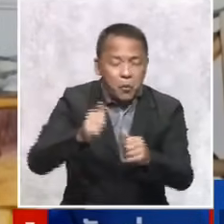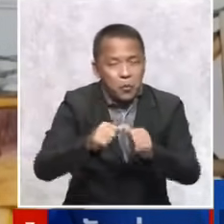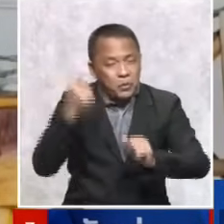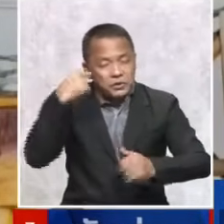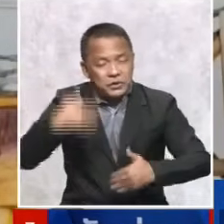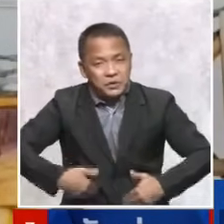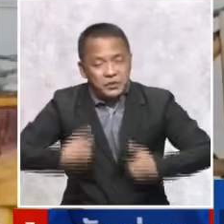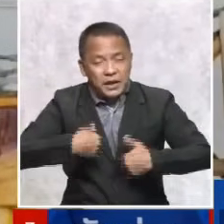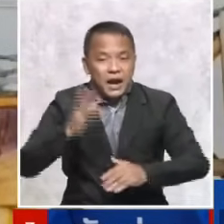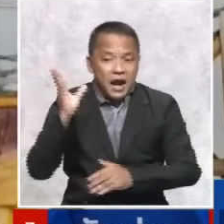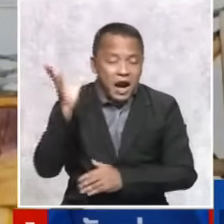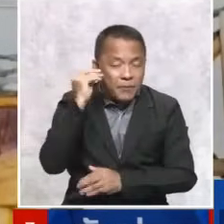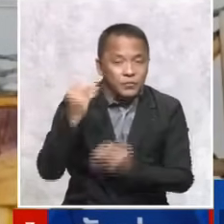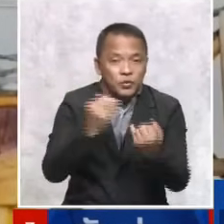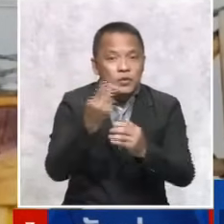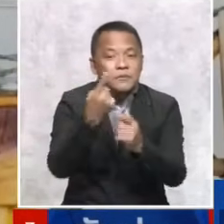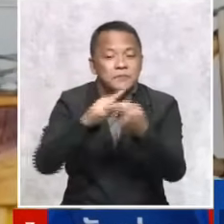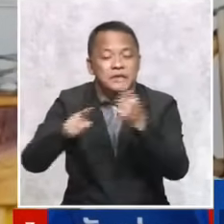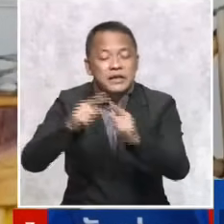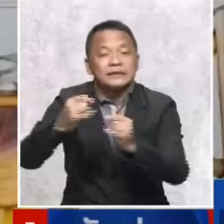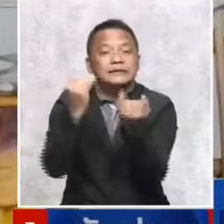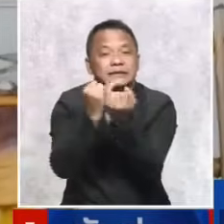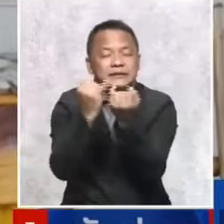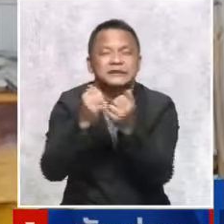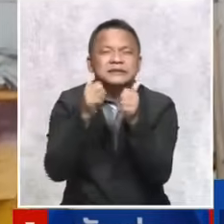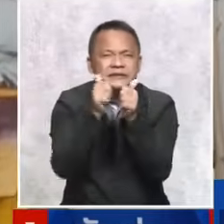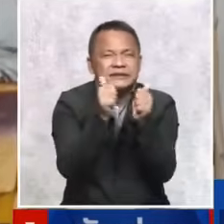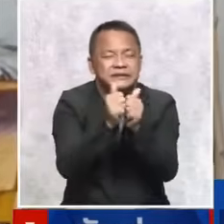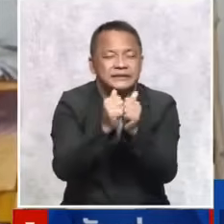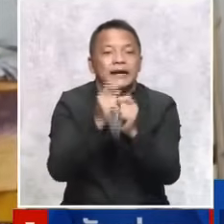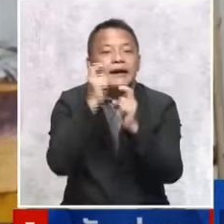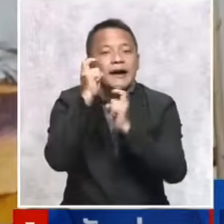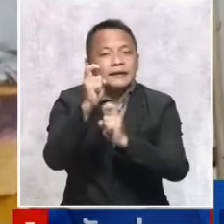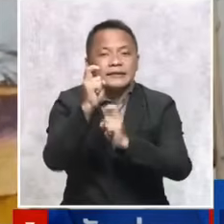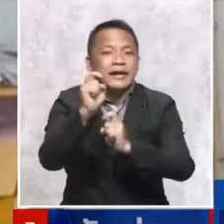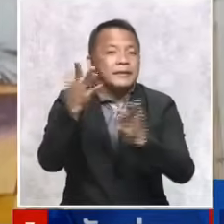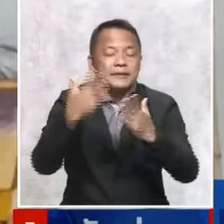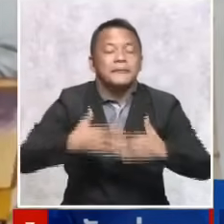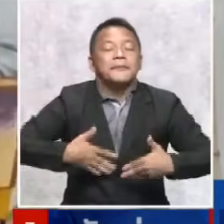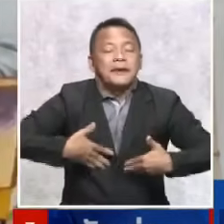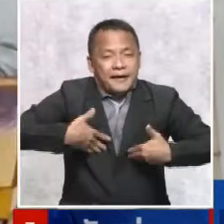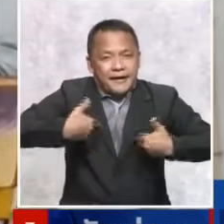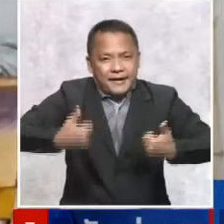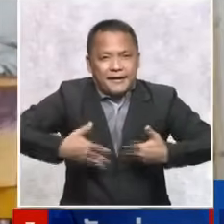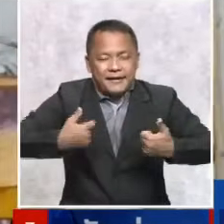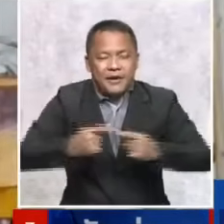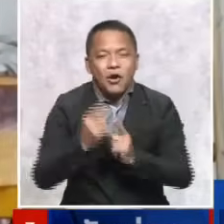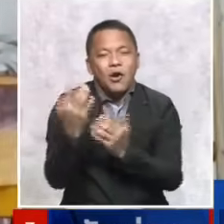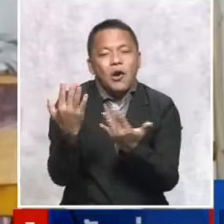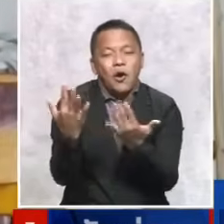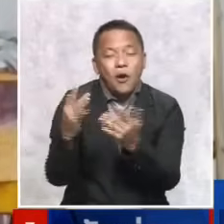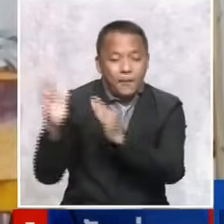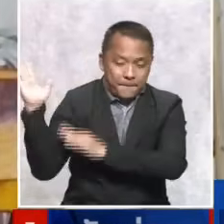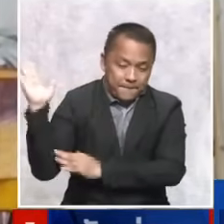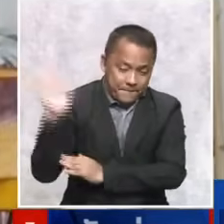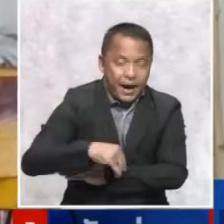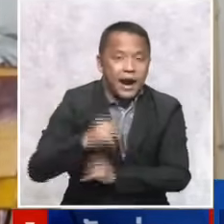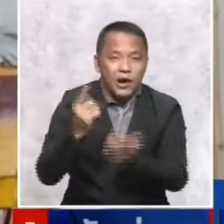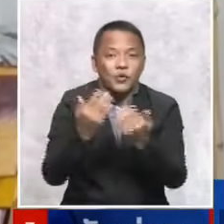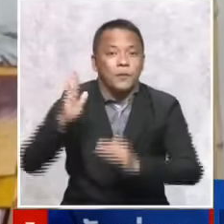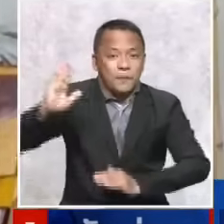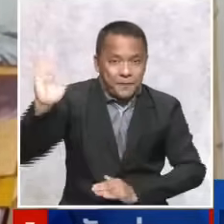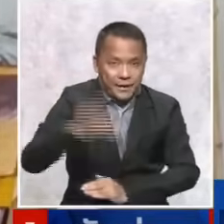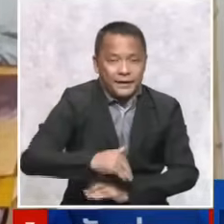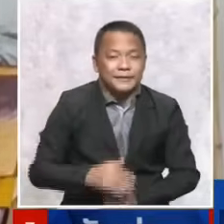งแล้วพอทราบข่าวว่าลูกสาวกับเพื่อนชายคนสนิทปลอดภัยไม่มีอันตรายใดๆโล่งใจและจะเฝ้ารอวันที่ลูกสาวกลับม